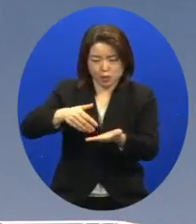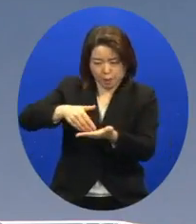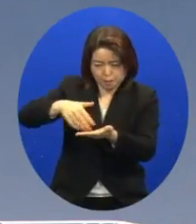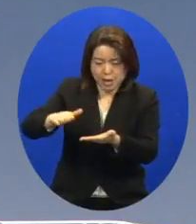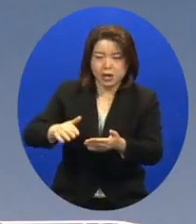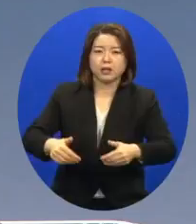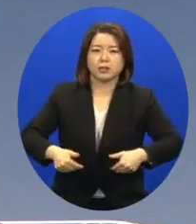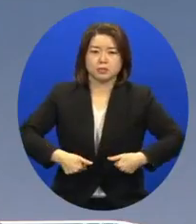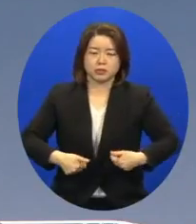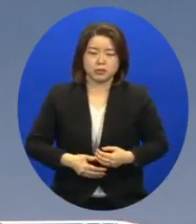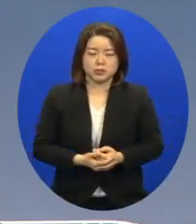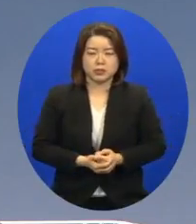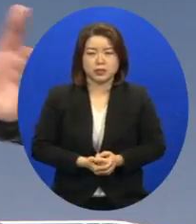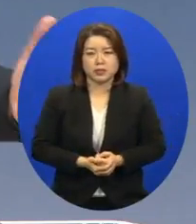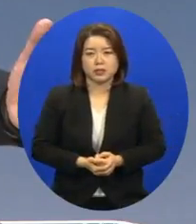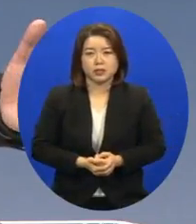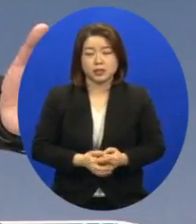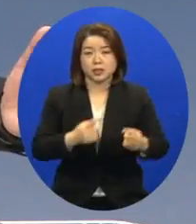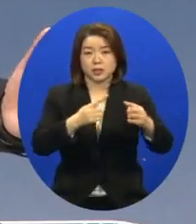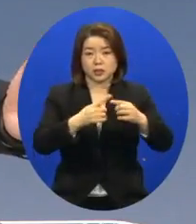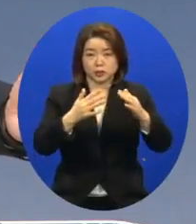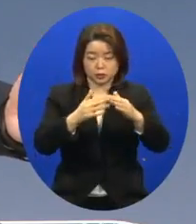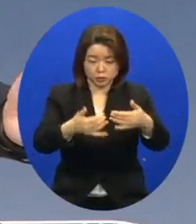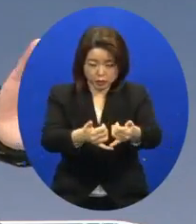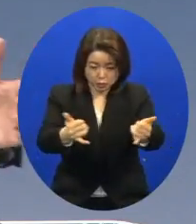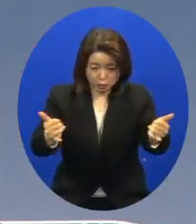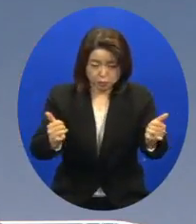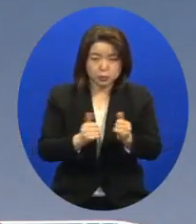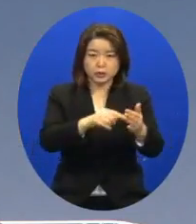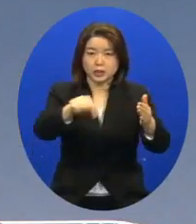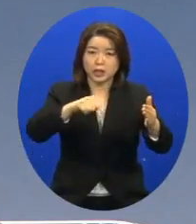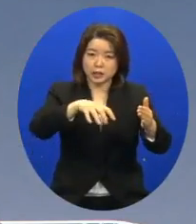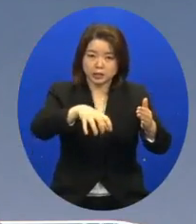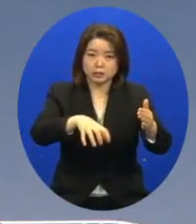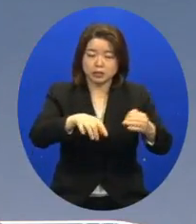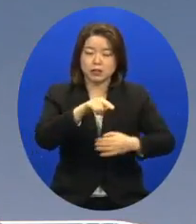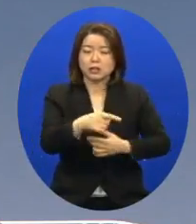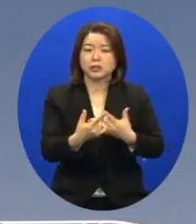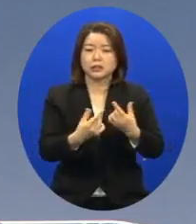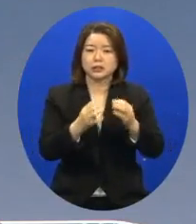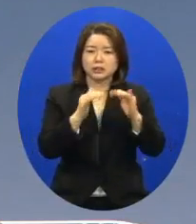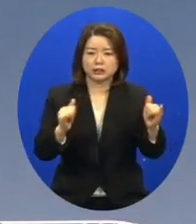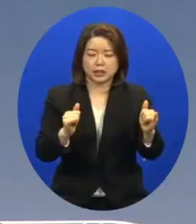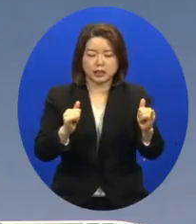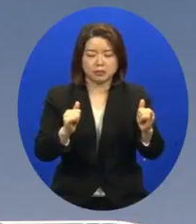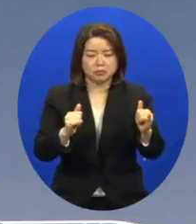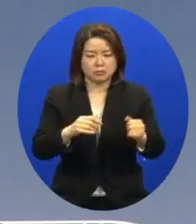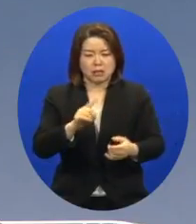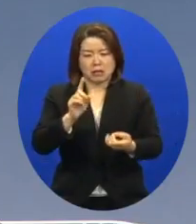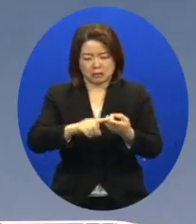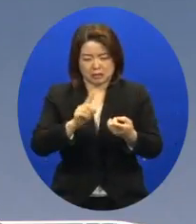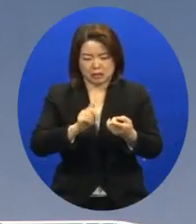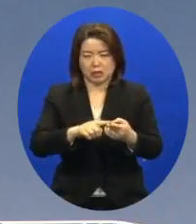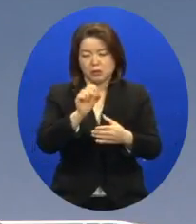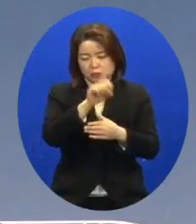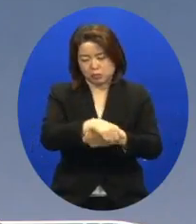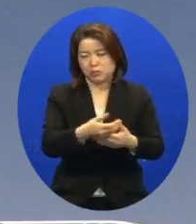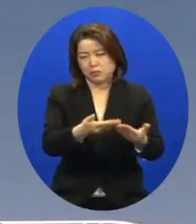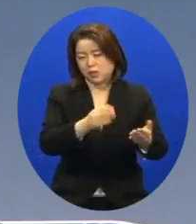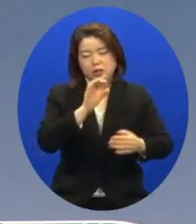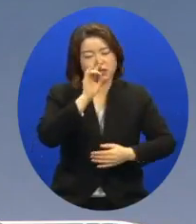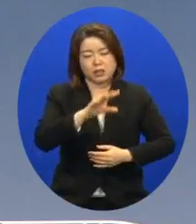치십시오 교회 공동체 안에서는 그런 사람을 용납해서는 안 됐다는 겁니다